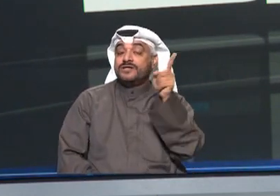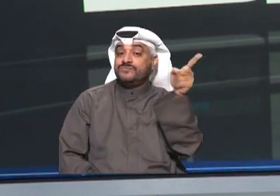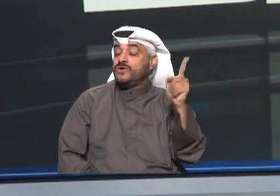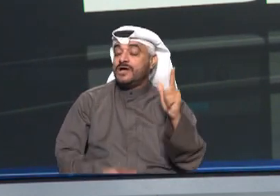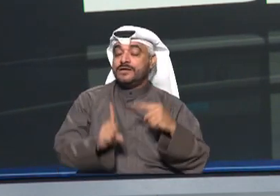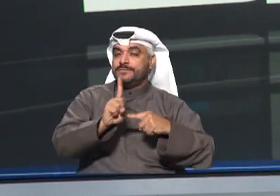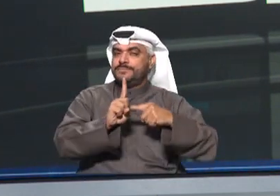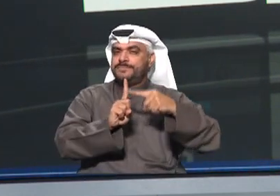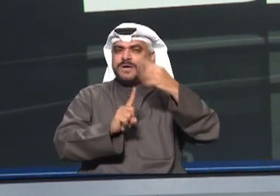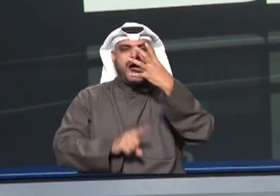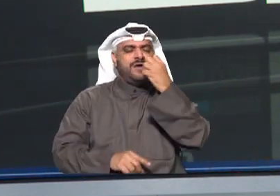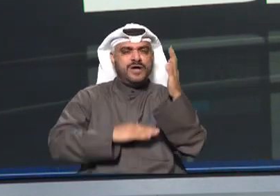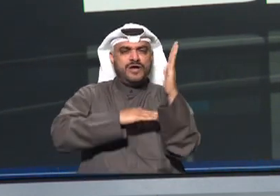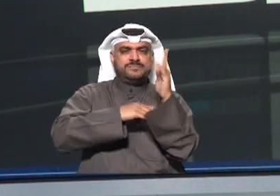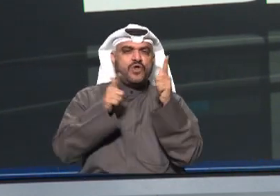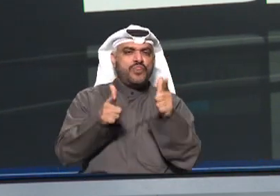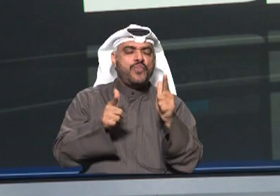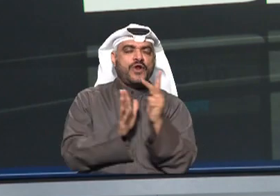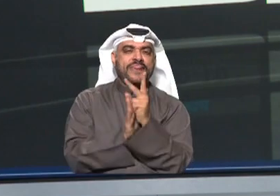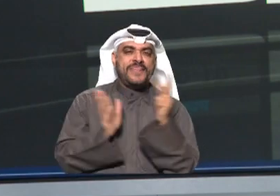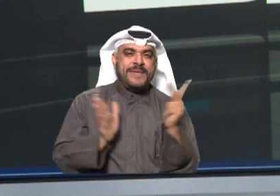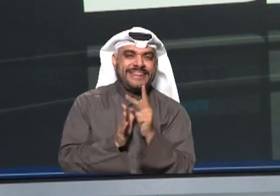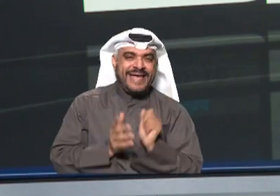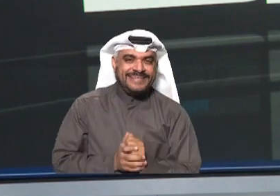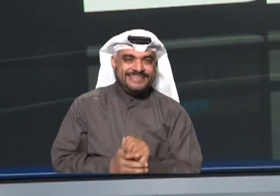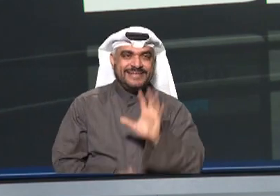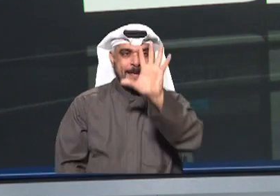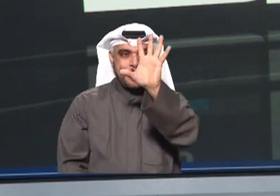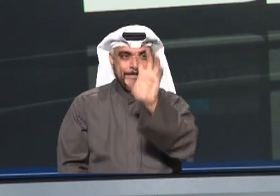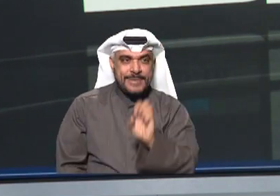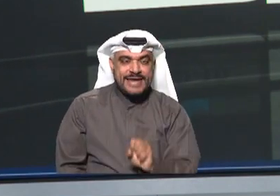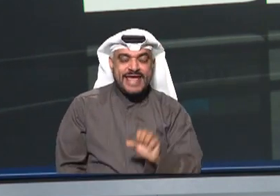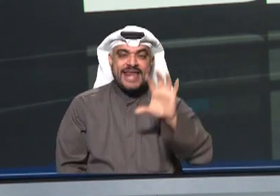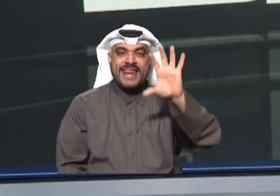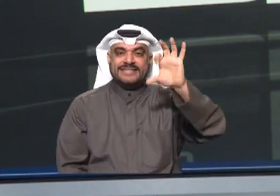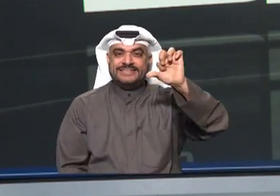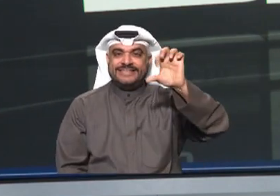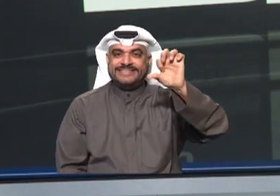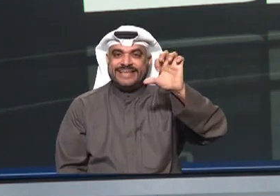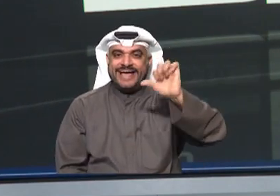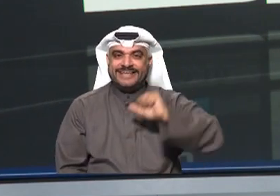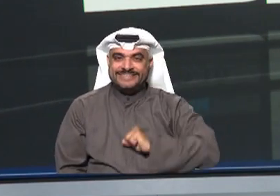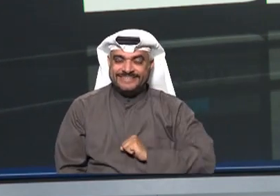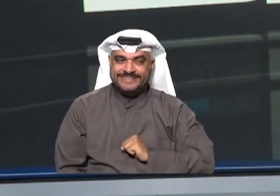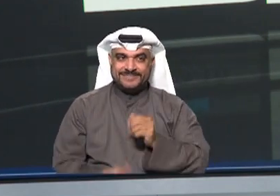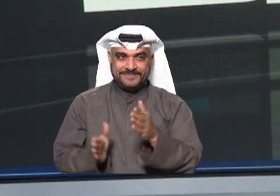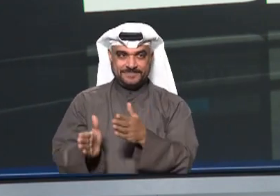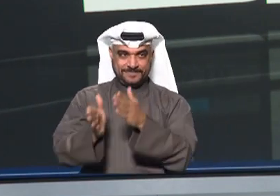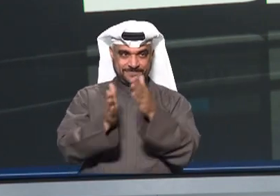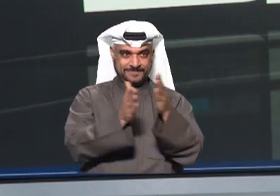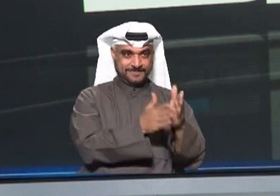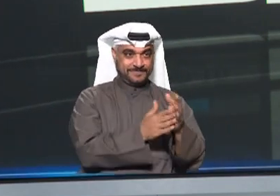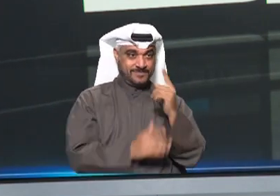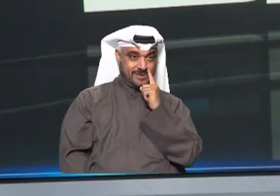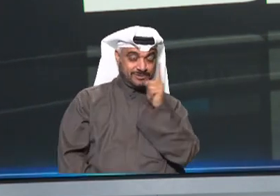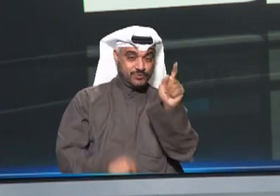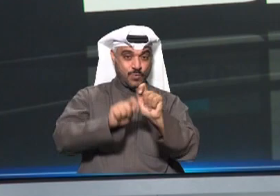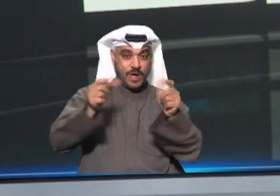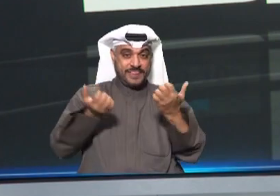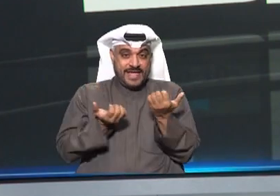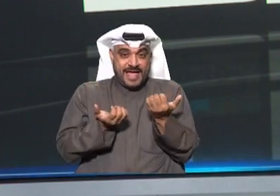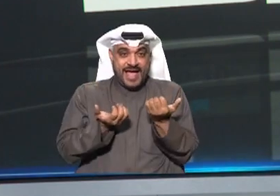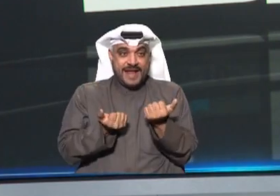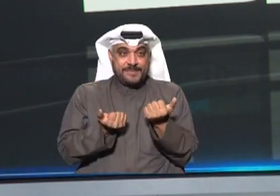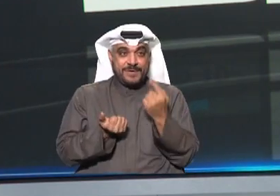مع أجواء غائمة جزئيا، 18 العظمى والصغرى 9 درجات مئوية، ومن 8 إلى 30 كيلومتر في الساعة سرعة الرياح الشمال غربية اللي راح